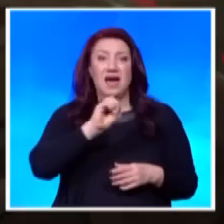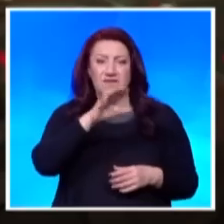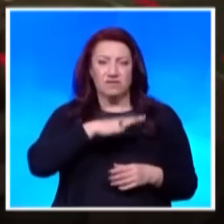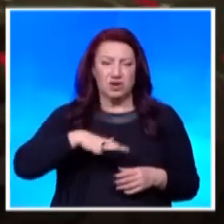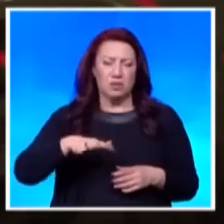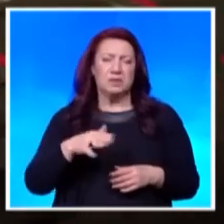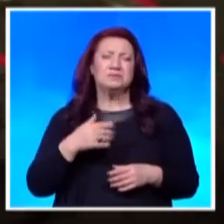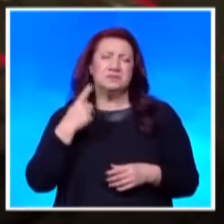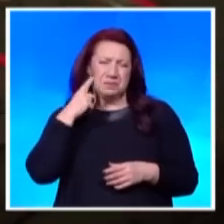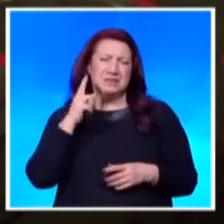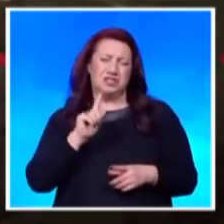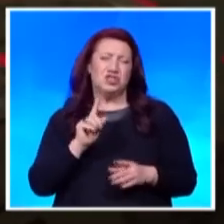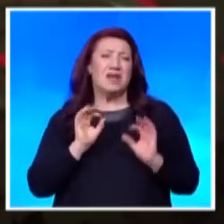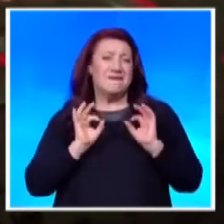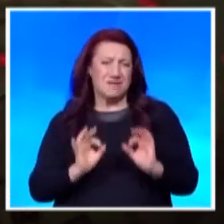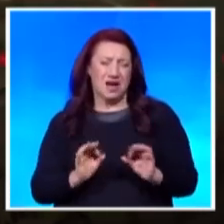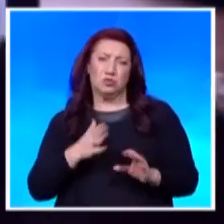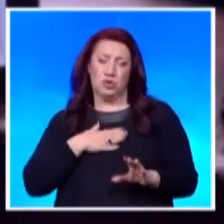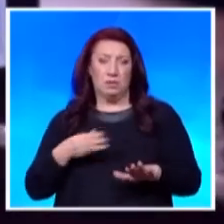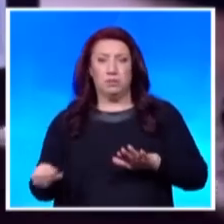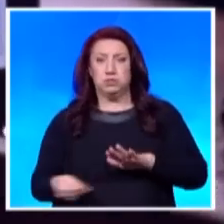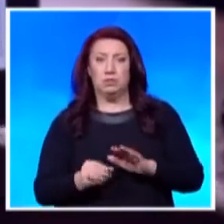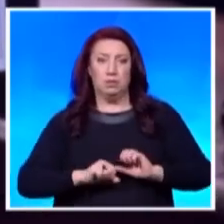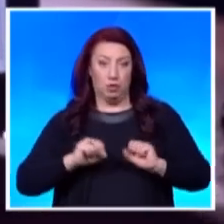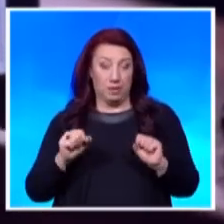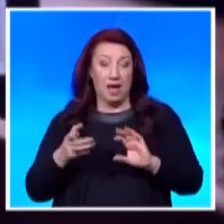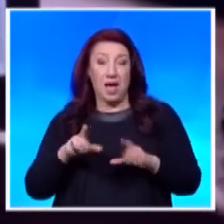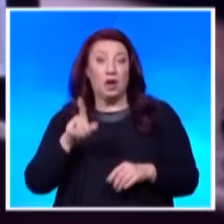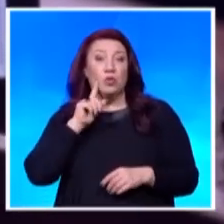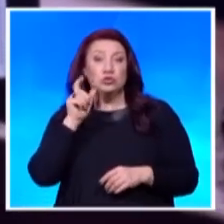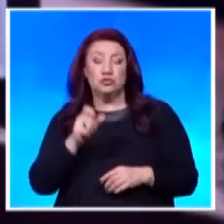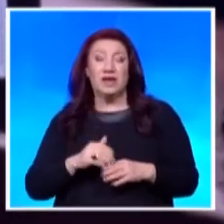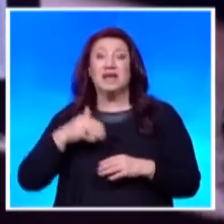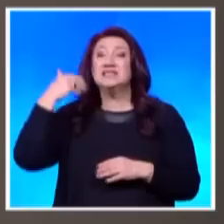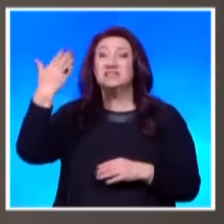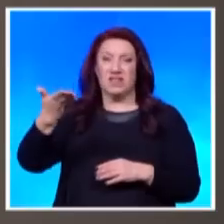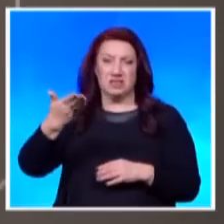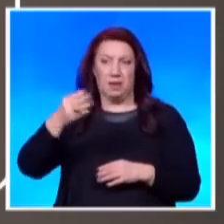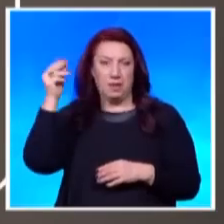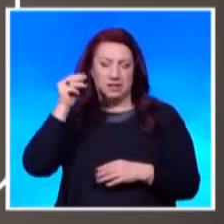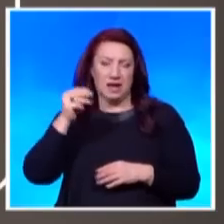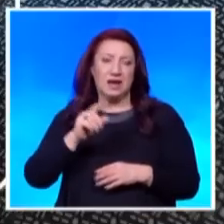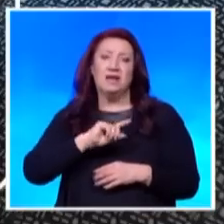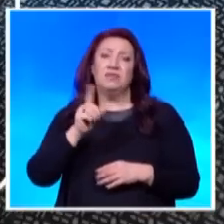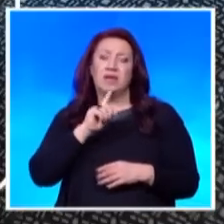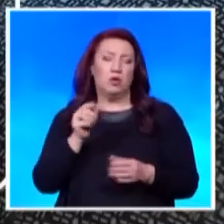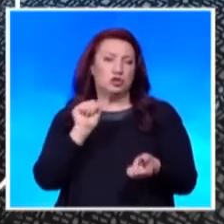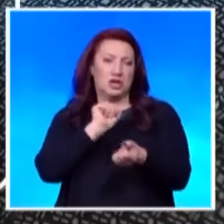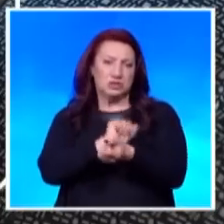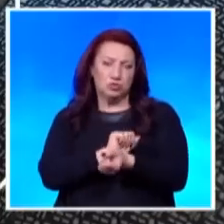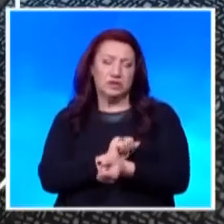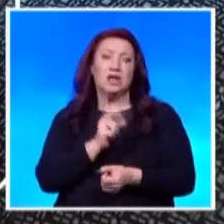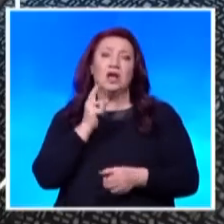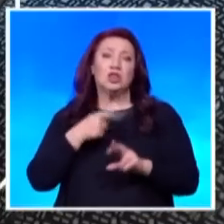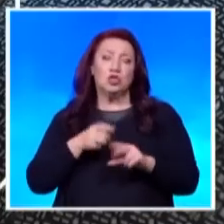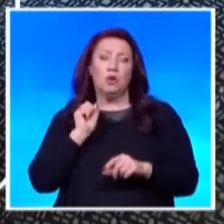заплахата. И допълва, че ако авторът на това деяние е извън пределите на страната ни, няма как да бъде арестуван, но може да бъде поискана правна помощ